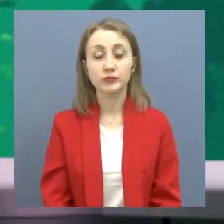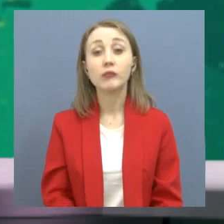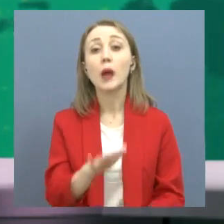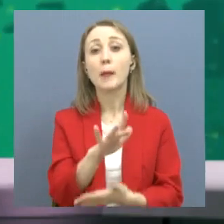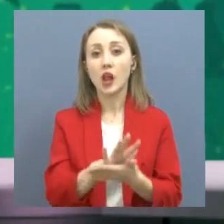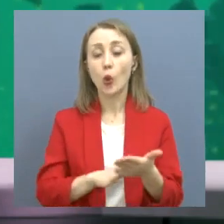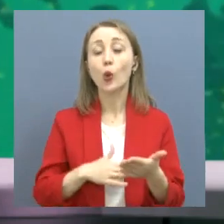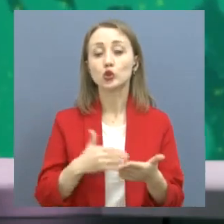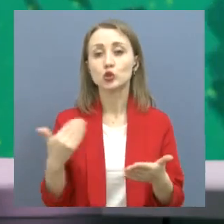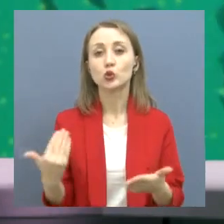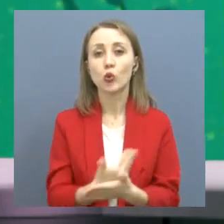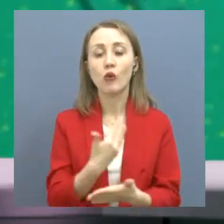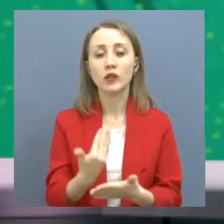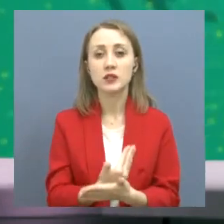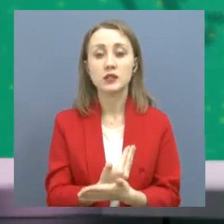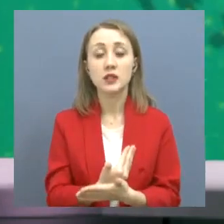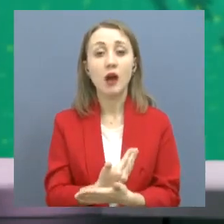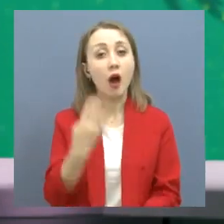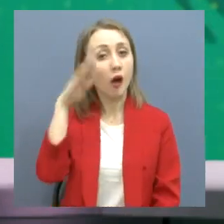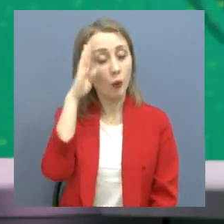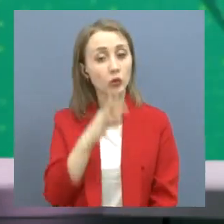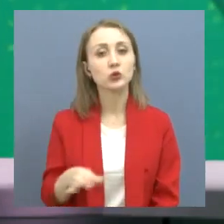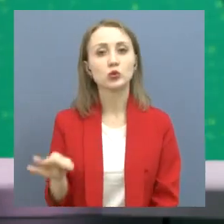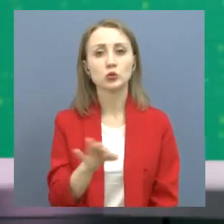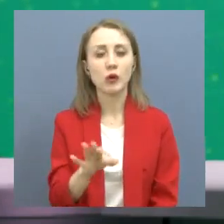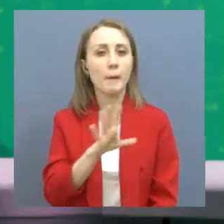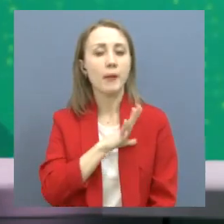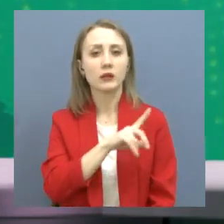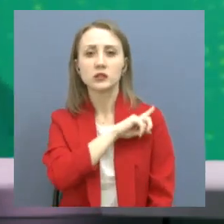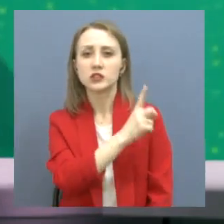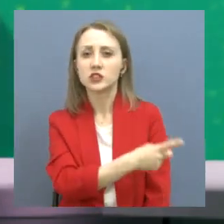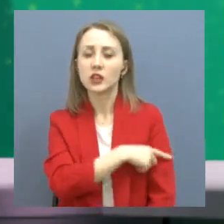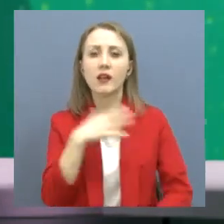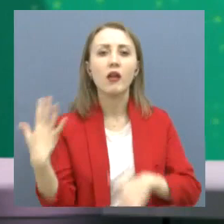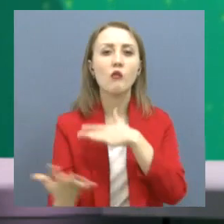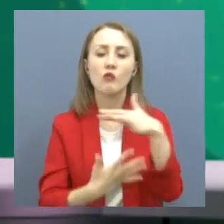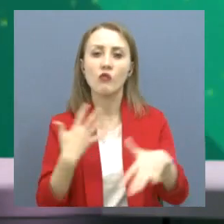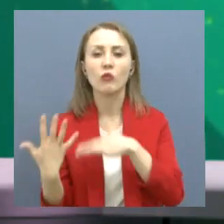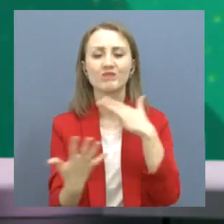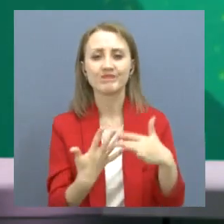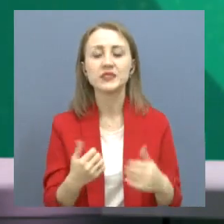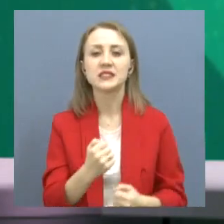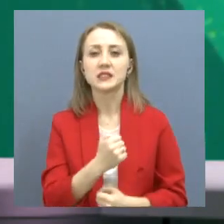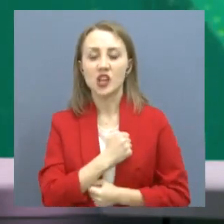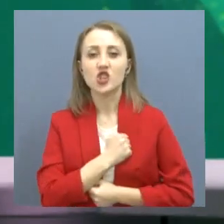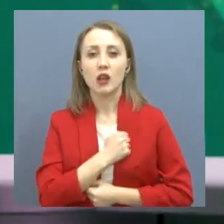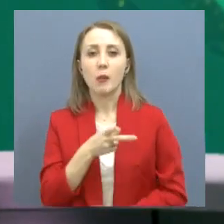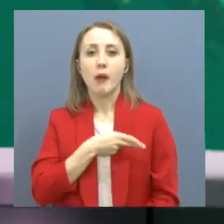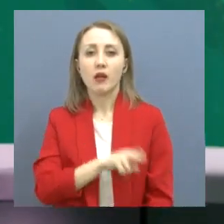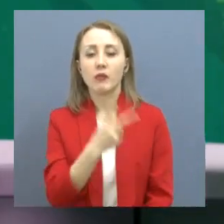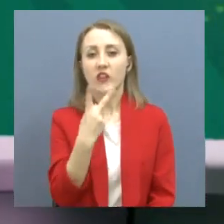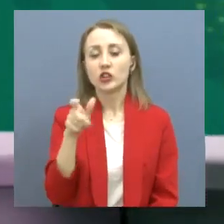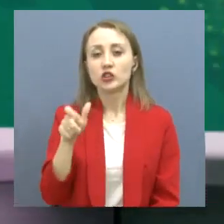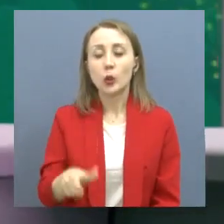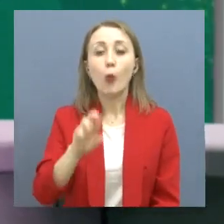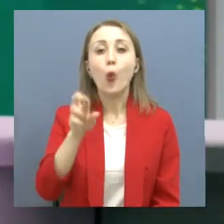Продолжим выпуск и к новостям региона. На Акмолинскую область обрушился мощный ураган, который, к сожалению, унес две жизни – в Бурабайском